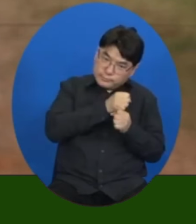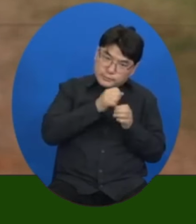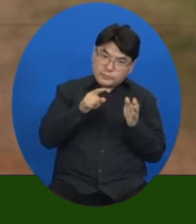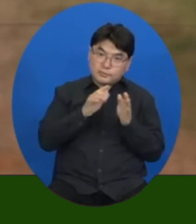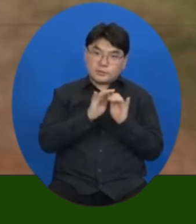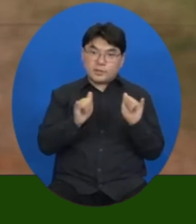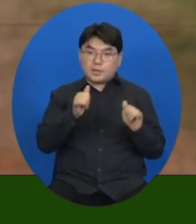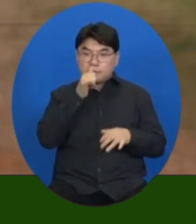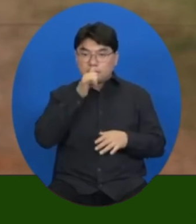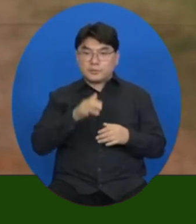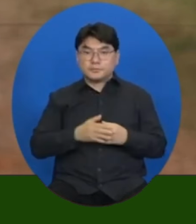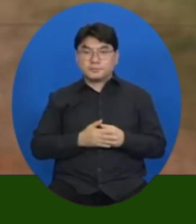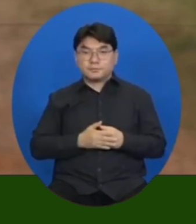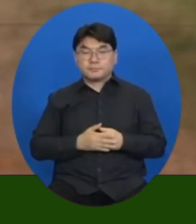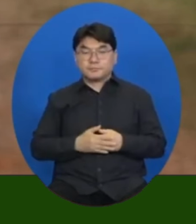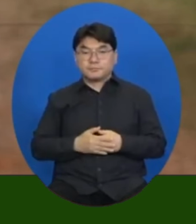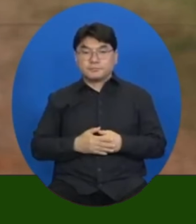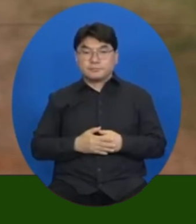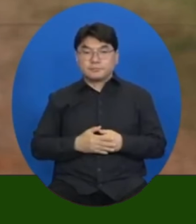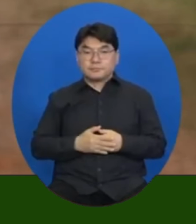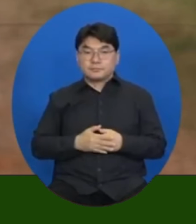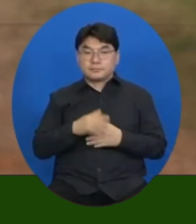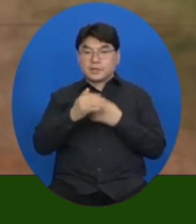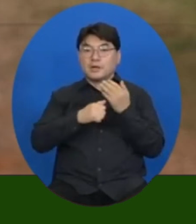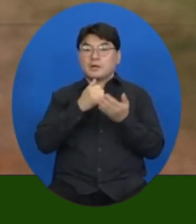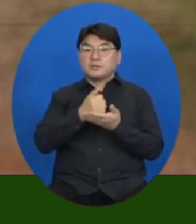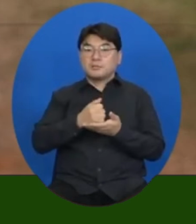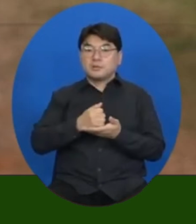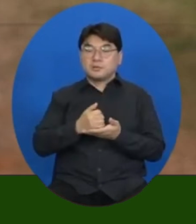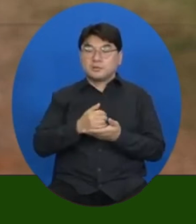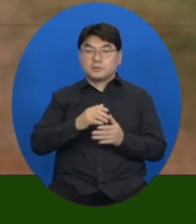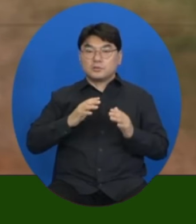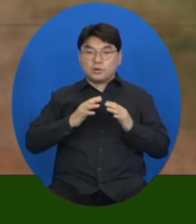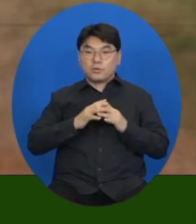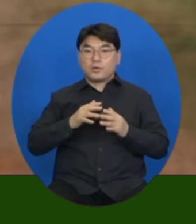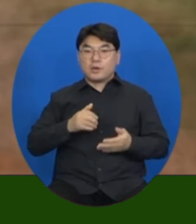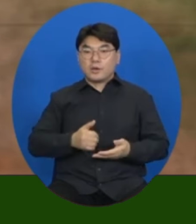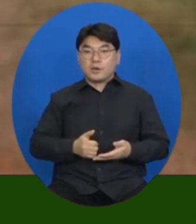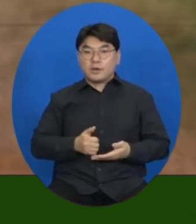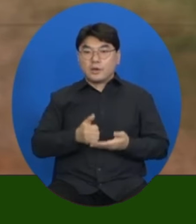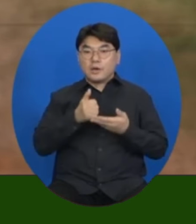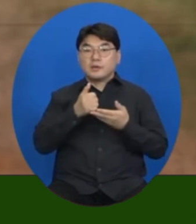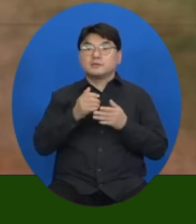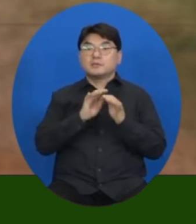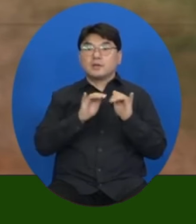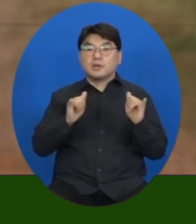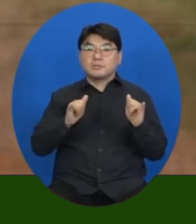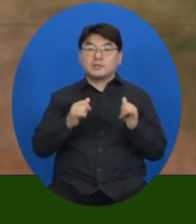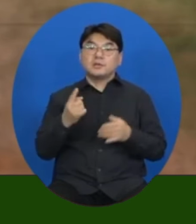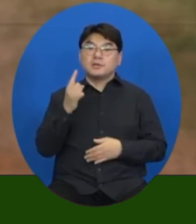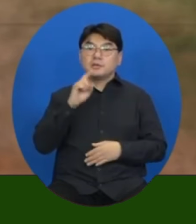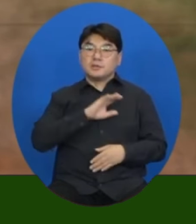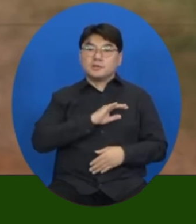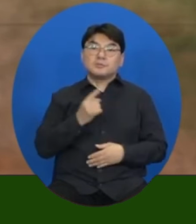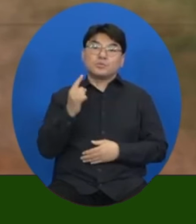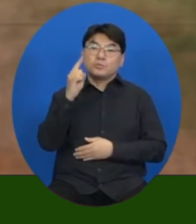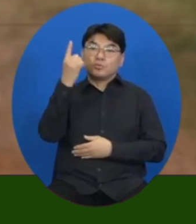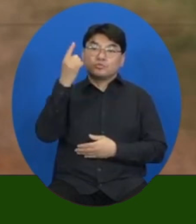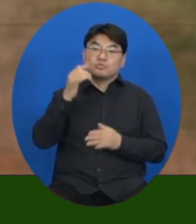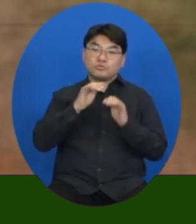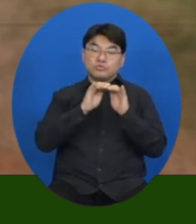성경에 보면 을 경외하는 사람들을 하나님께서는 그의 이름을 높여 주신다는 말씀이 곳곳에